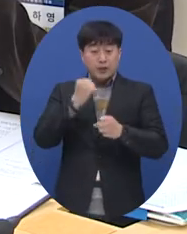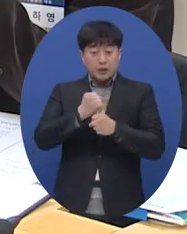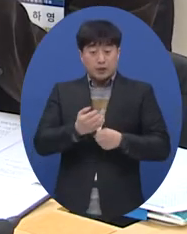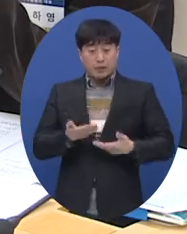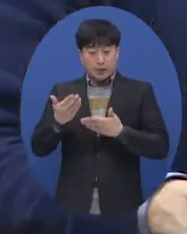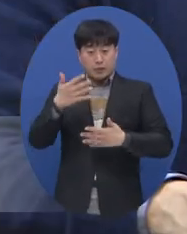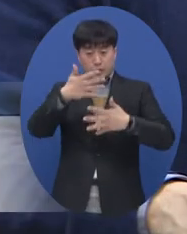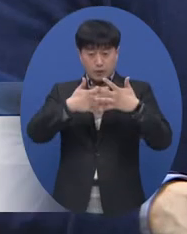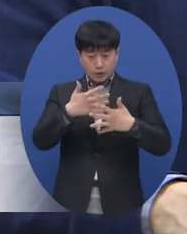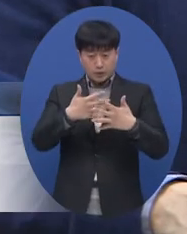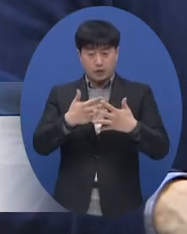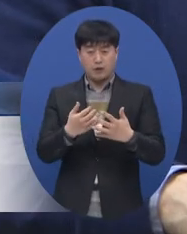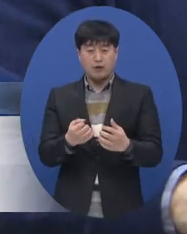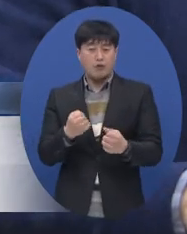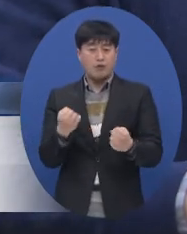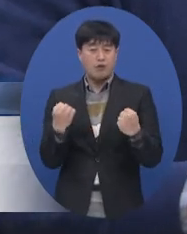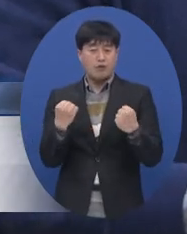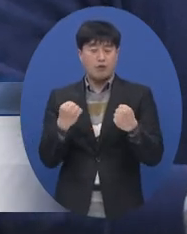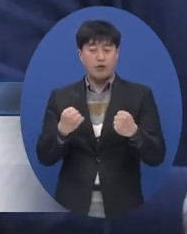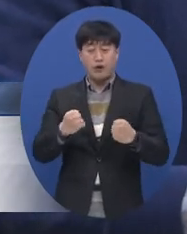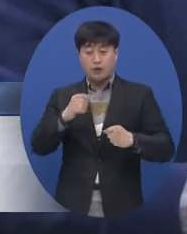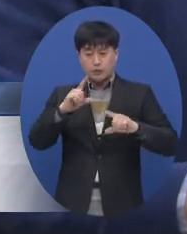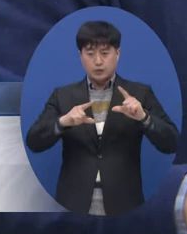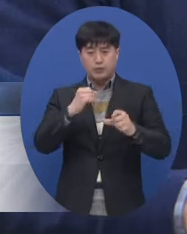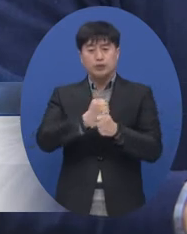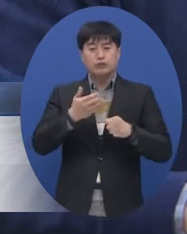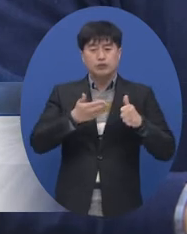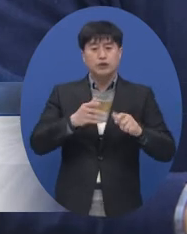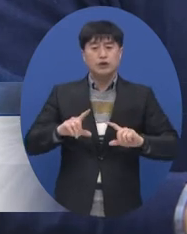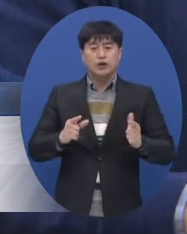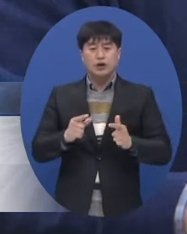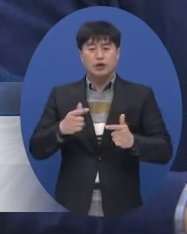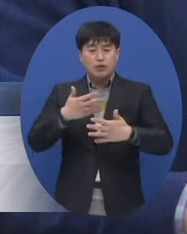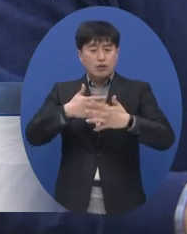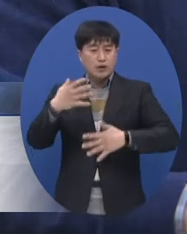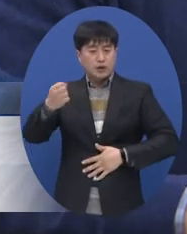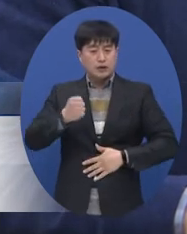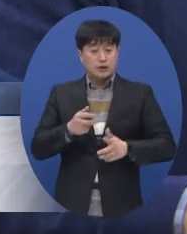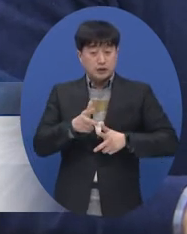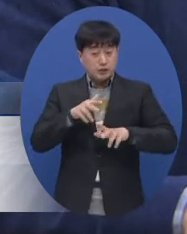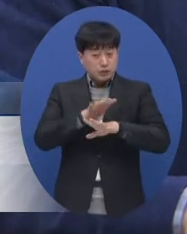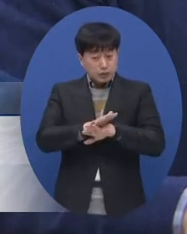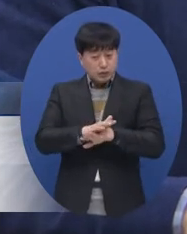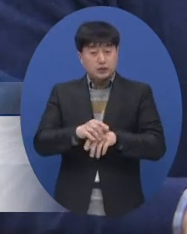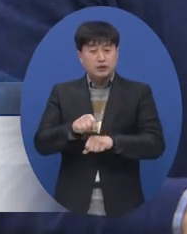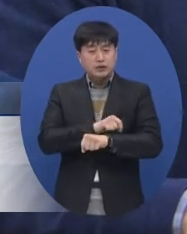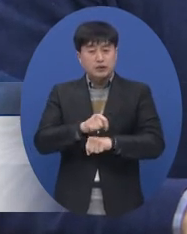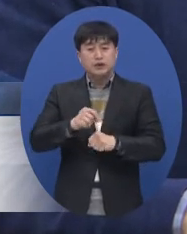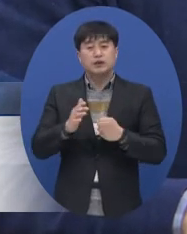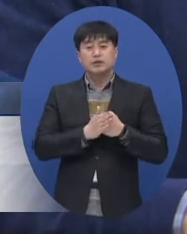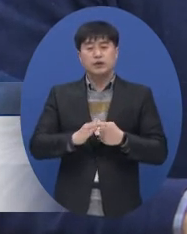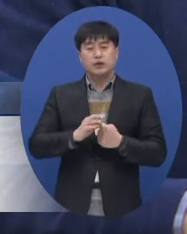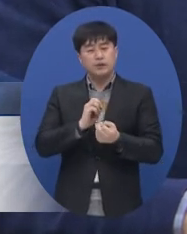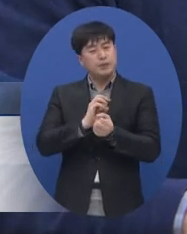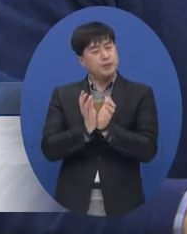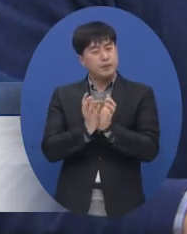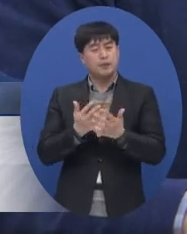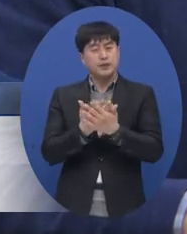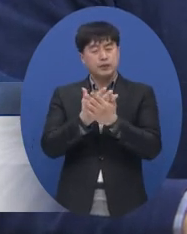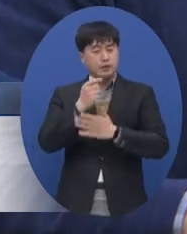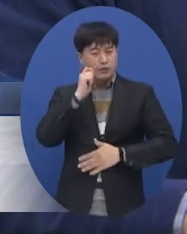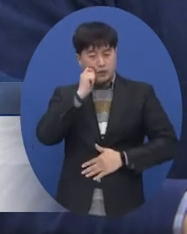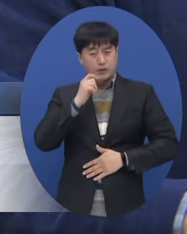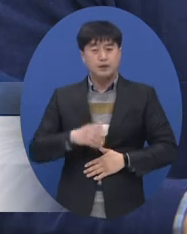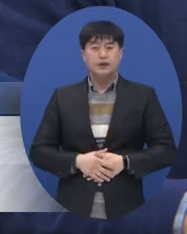지적했습니다. 제작과 배급과 상영이라고 하는 건강한 생태계를 만들어주지 않으면은 영화가 갖는 산업적 속성 때문에 꽃피울 수